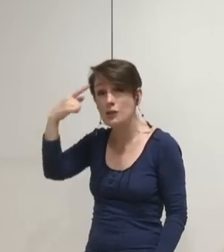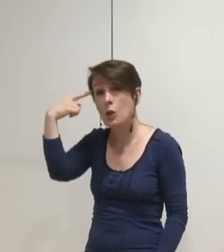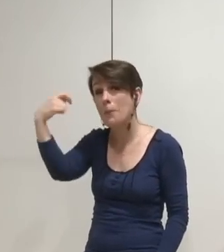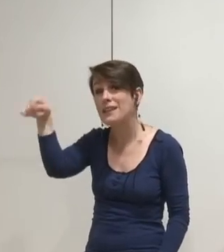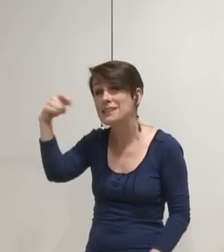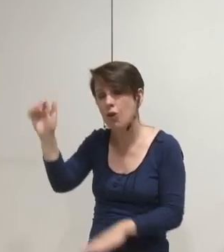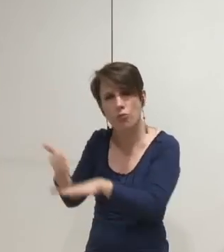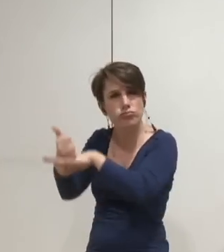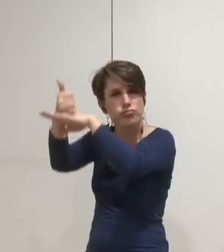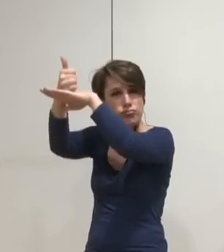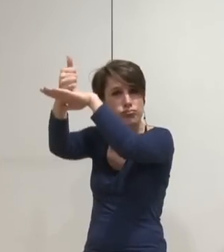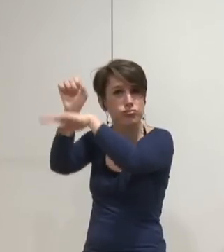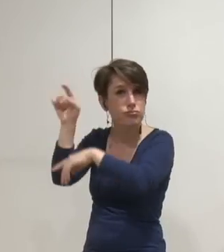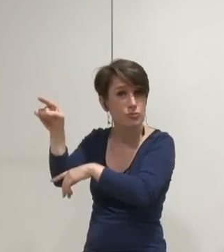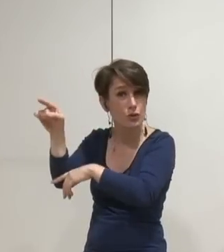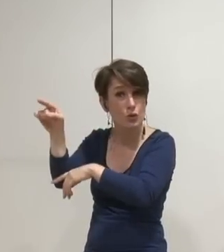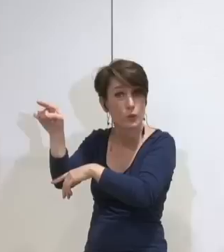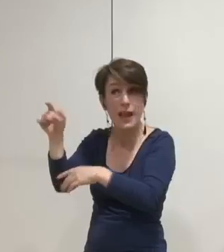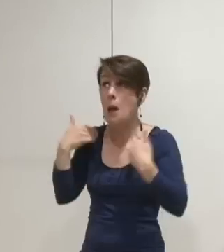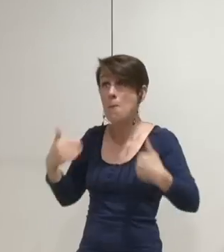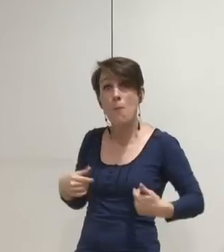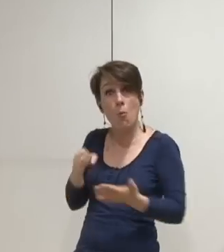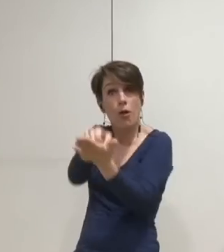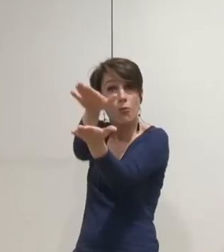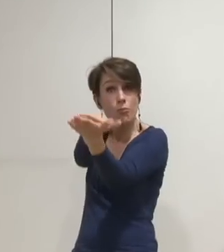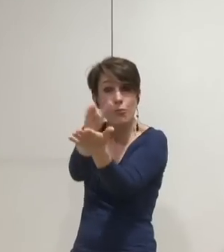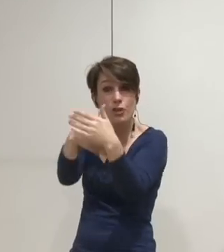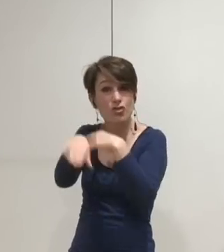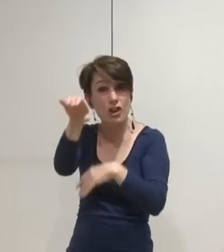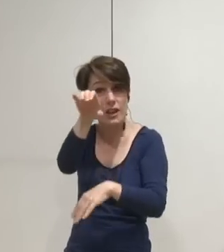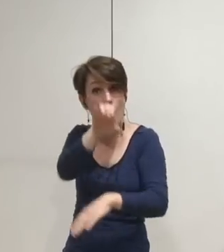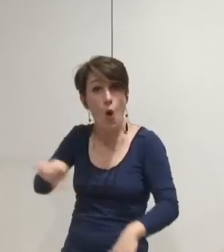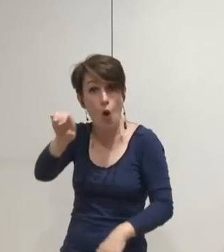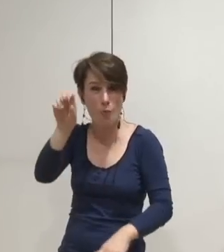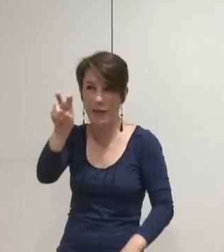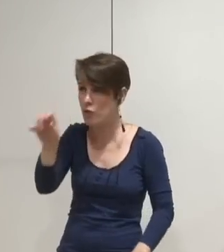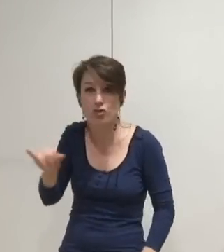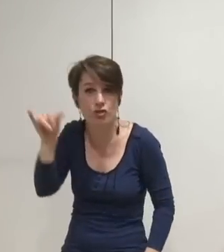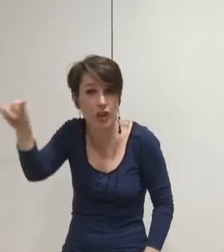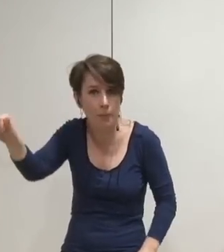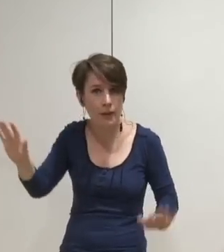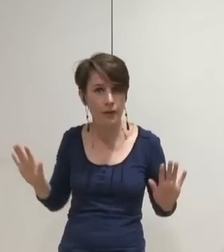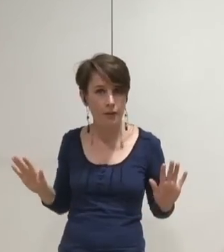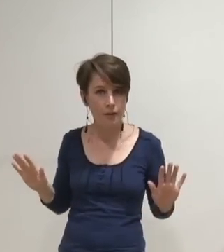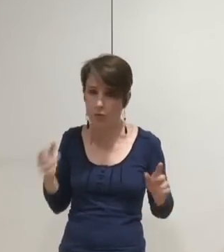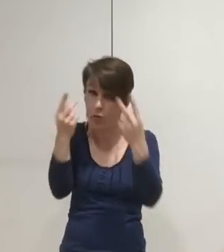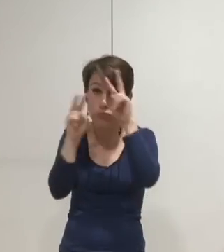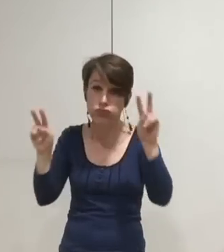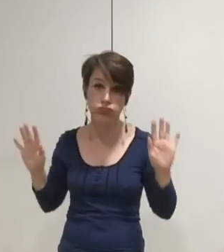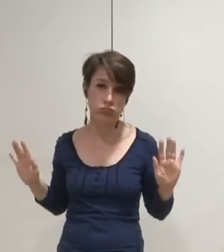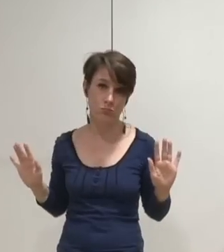président euh n'est pas adhérant n'a jamais été à ma connaissance euh donc ce n'est pas vraiment la question la question